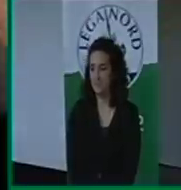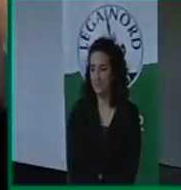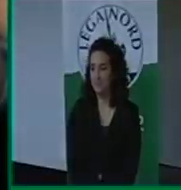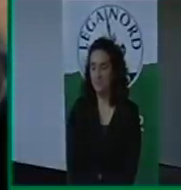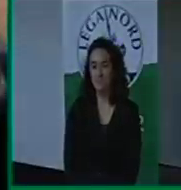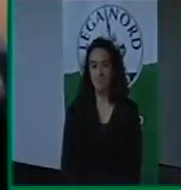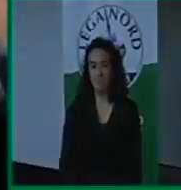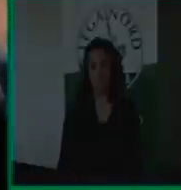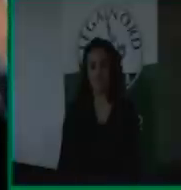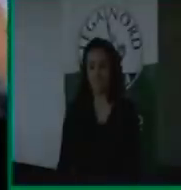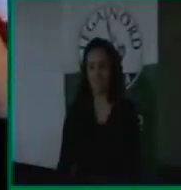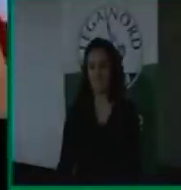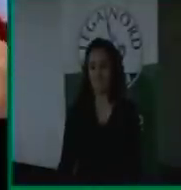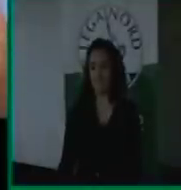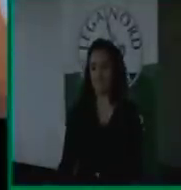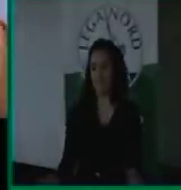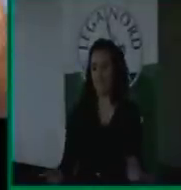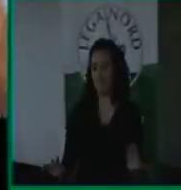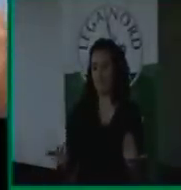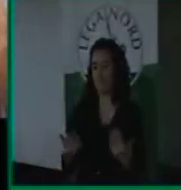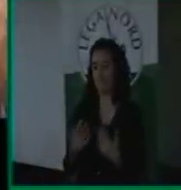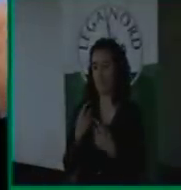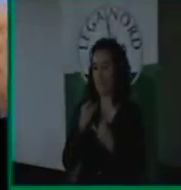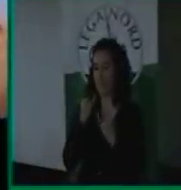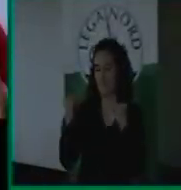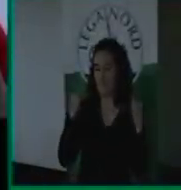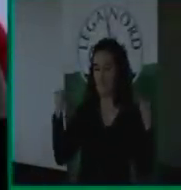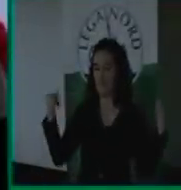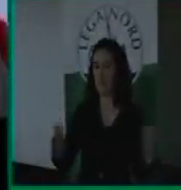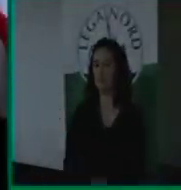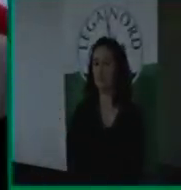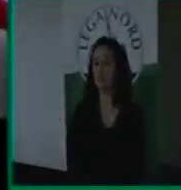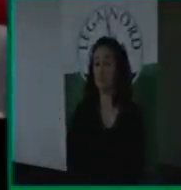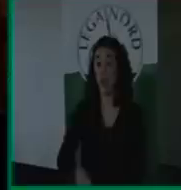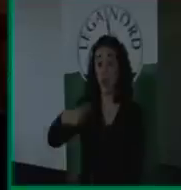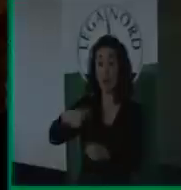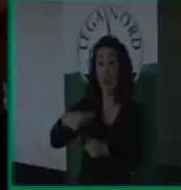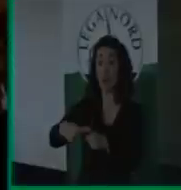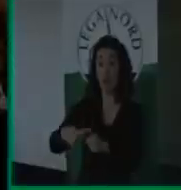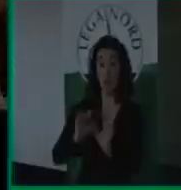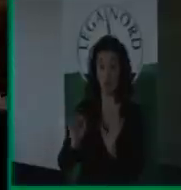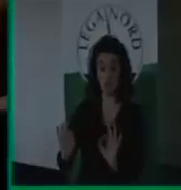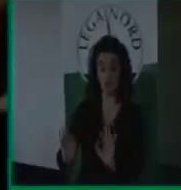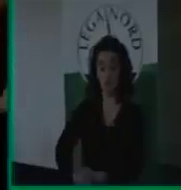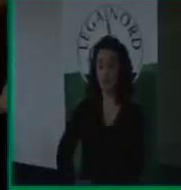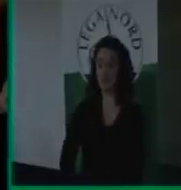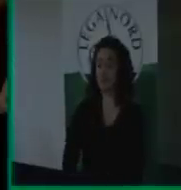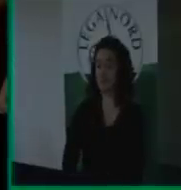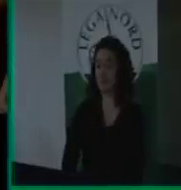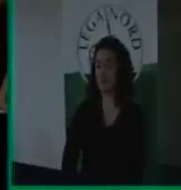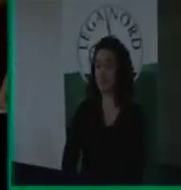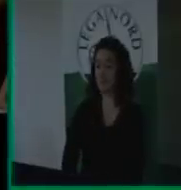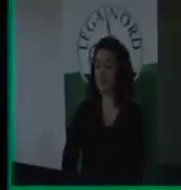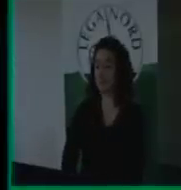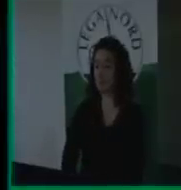E qual è la manifestazione più concreta del grande successo dell'Euro la Grecia il mio paese in questo periodo